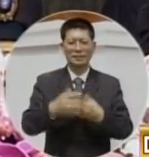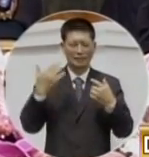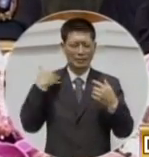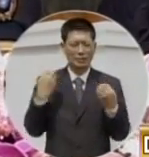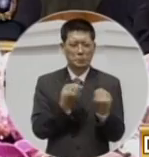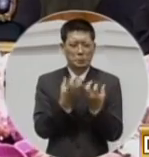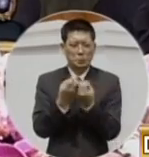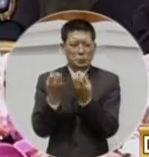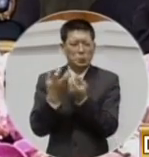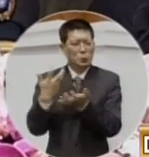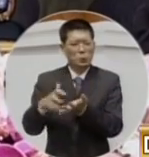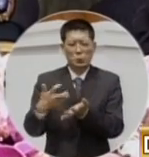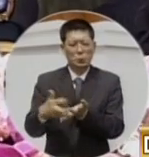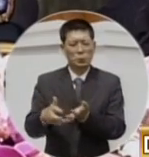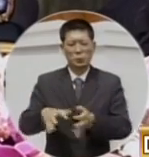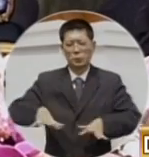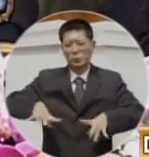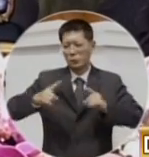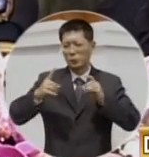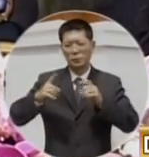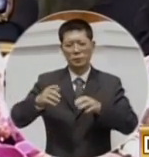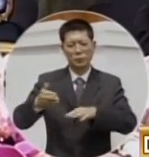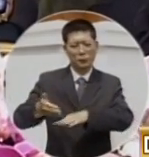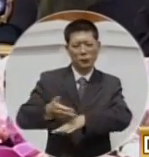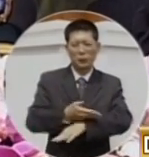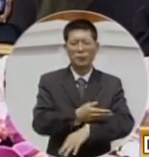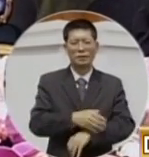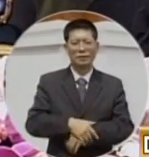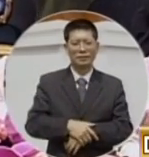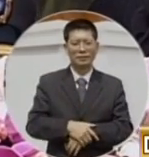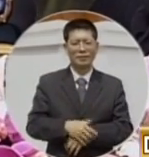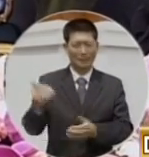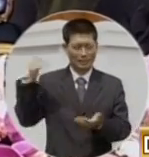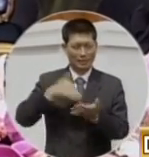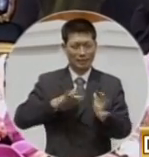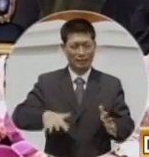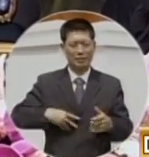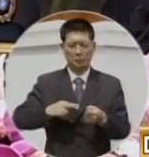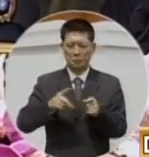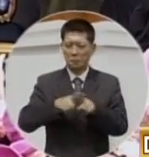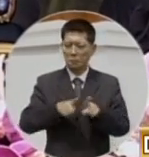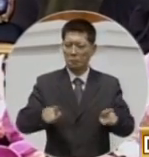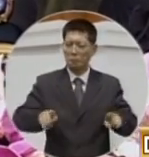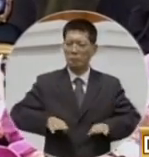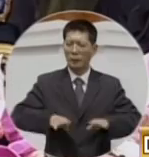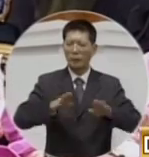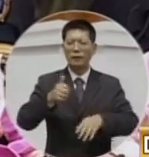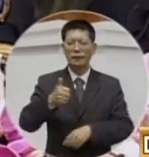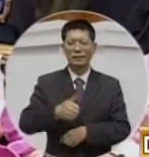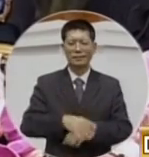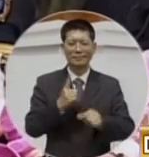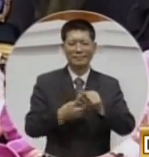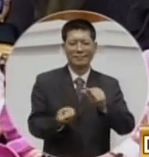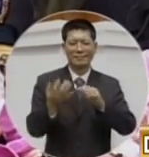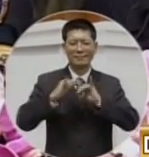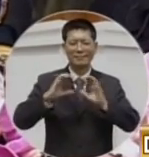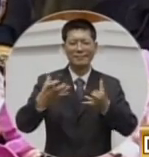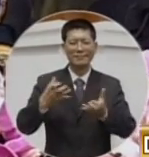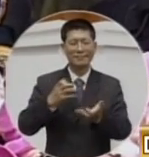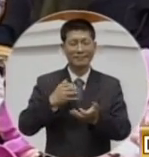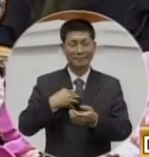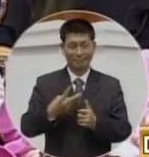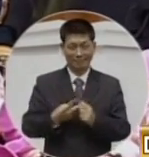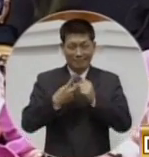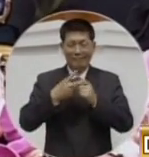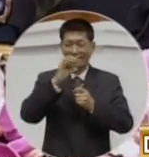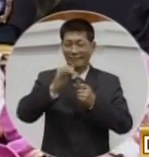时代开启序幕，以和平发展写下今天的辉煌成就。中华民国未来第